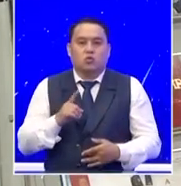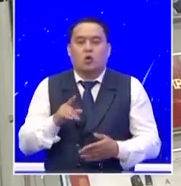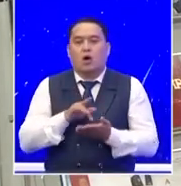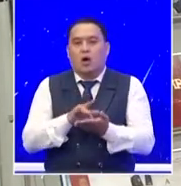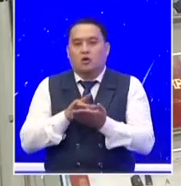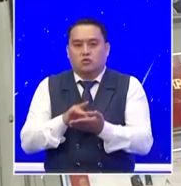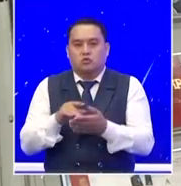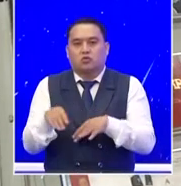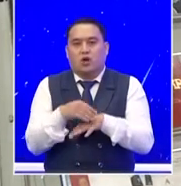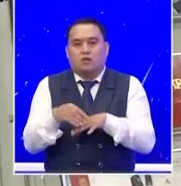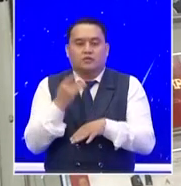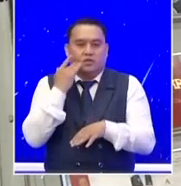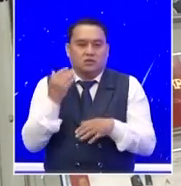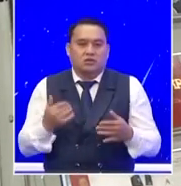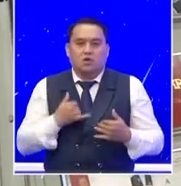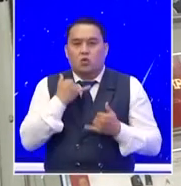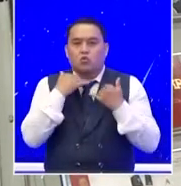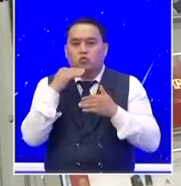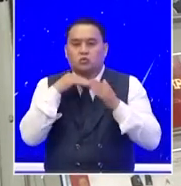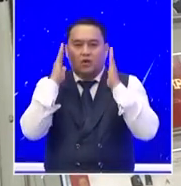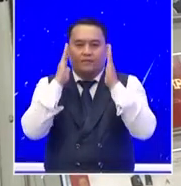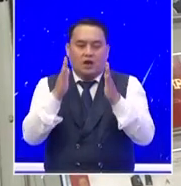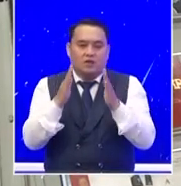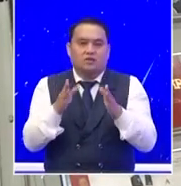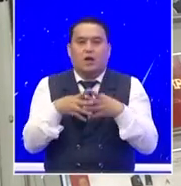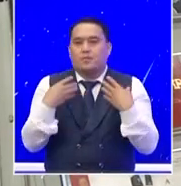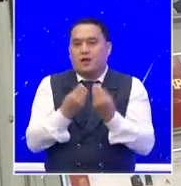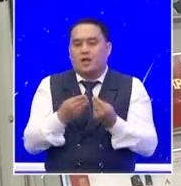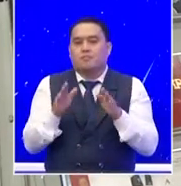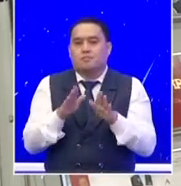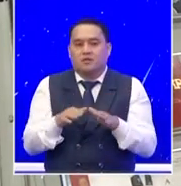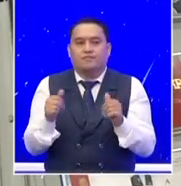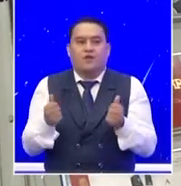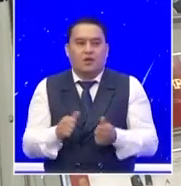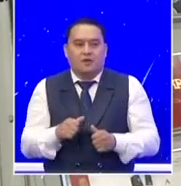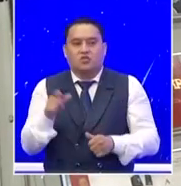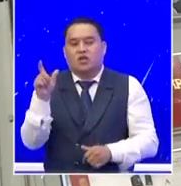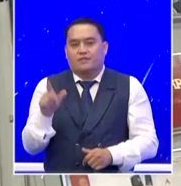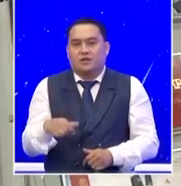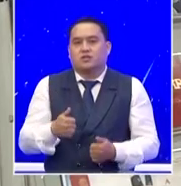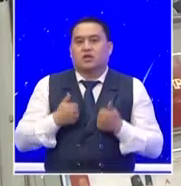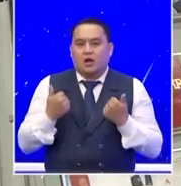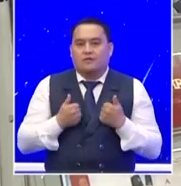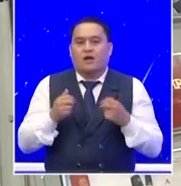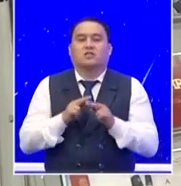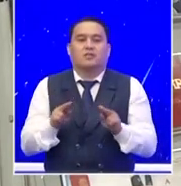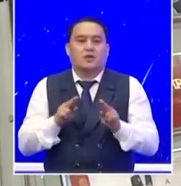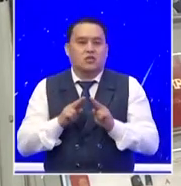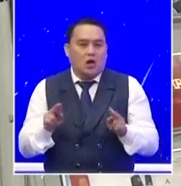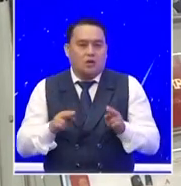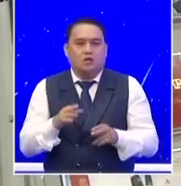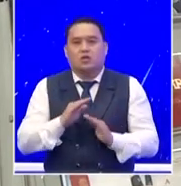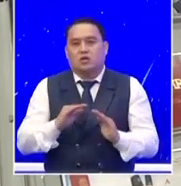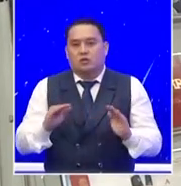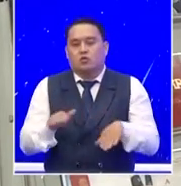гастроли, мы с супругой всегда старались уделять внимание семье. Ведь семья – это место, где формируется человек. Мы стараемся воспитывать наших детей и